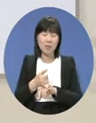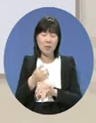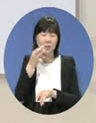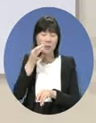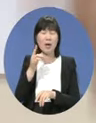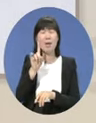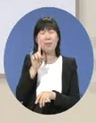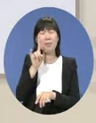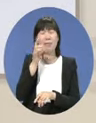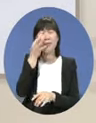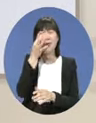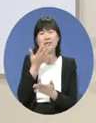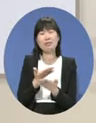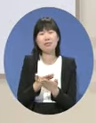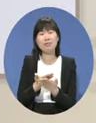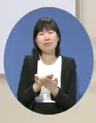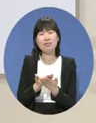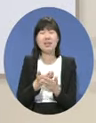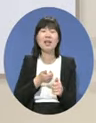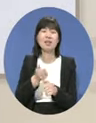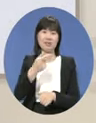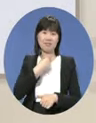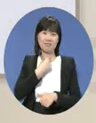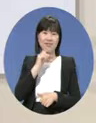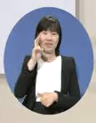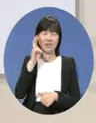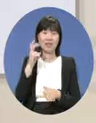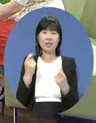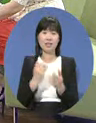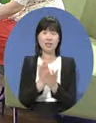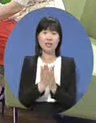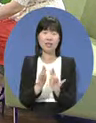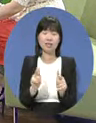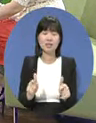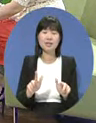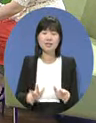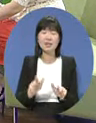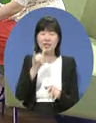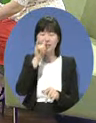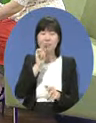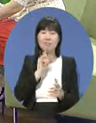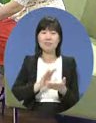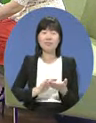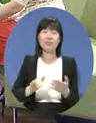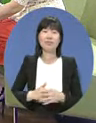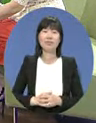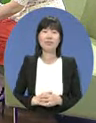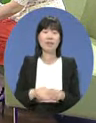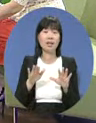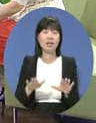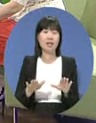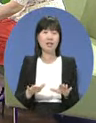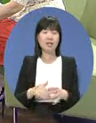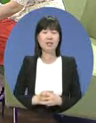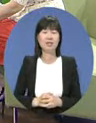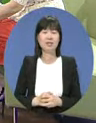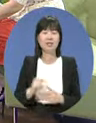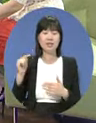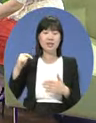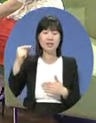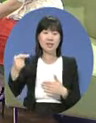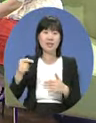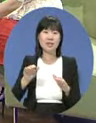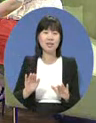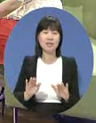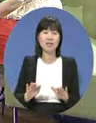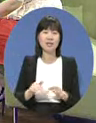한 번만 맞죠. 그러니까 이기고 싶은 거네요, 이거는. 그럼요. 네. 네, 이제 이런 것들이 좀 있을 수 있죠. 네. 자, 이번에는 그다음에 역시